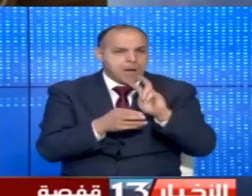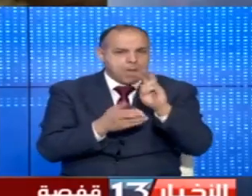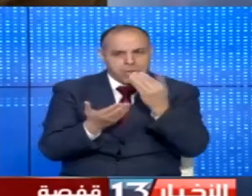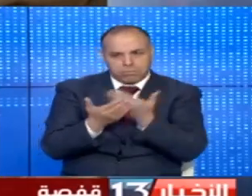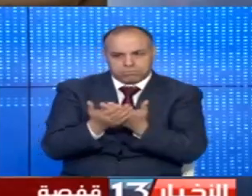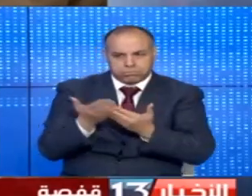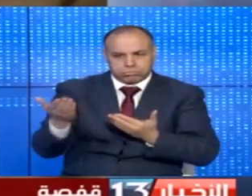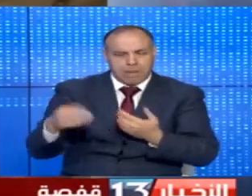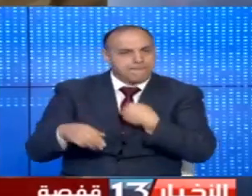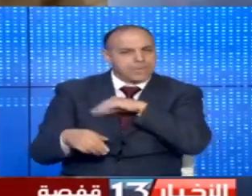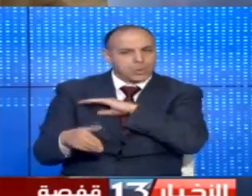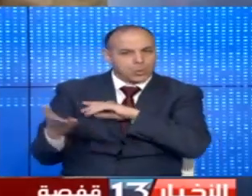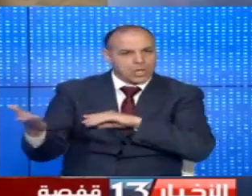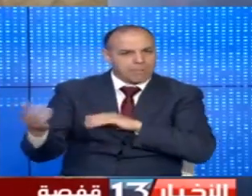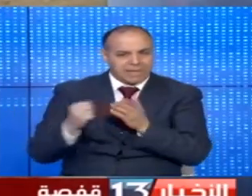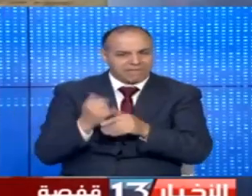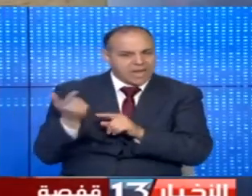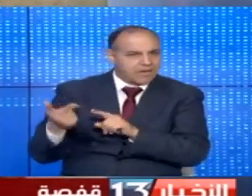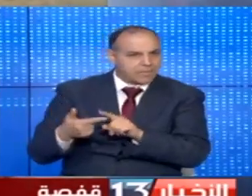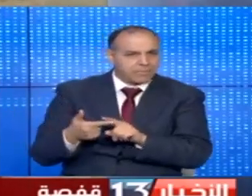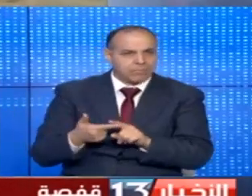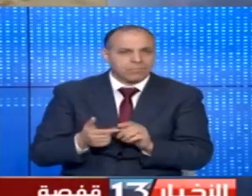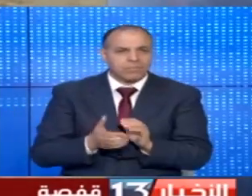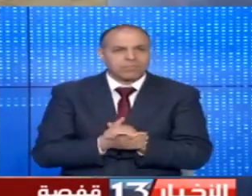السلطات المعنيه بالامر